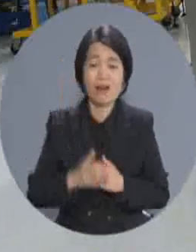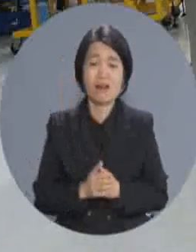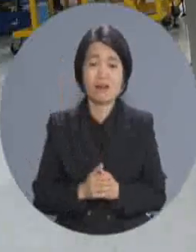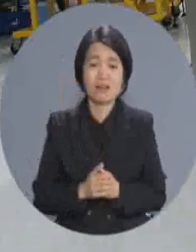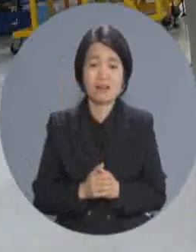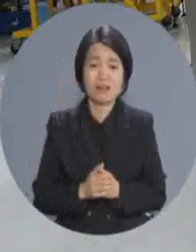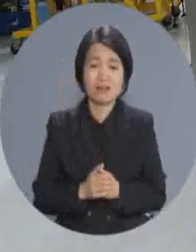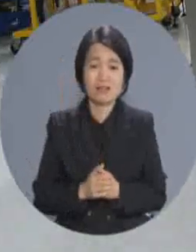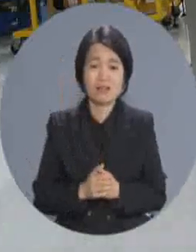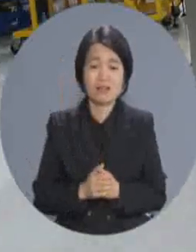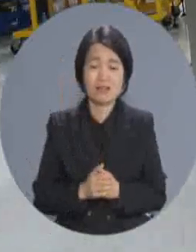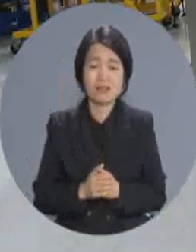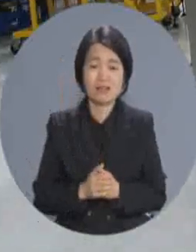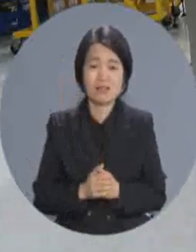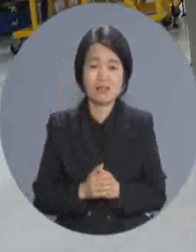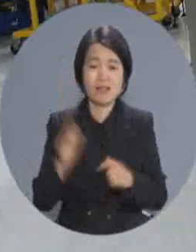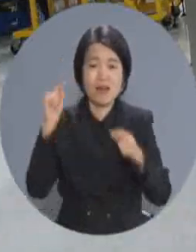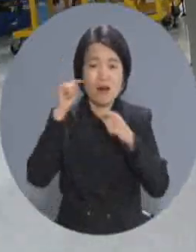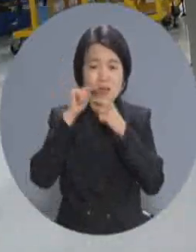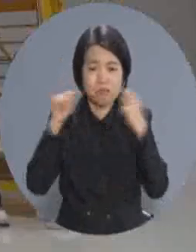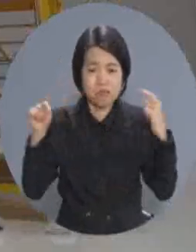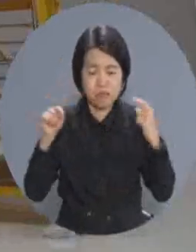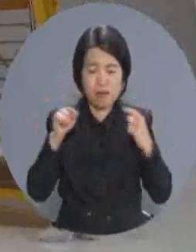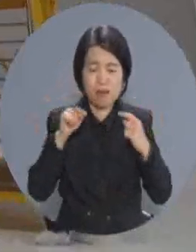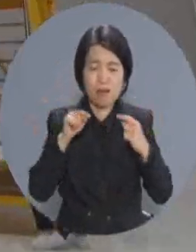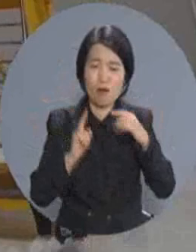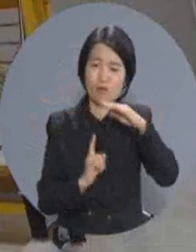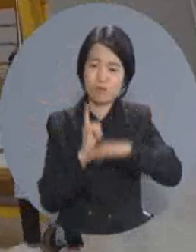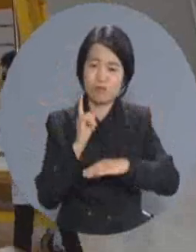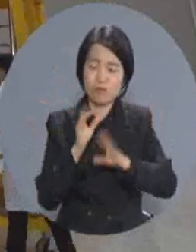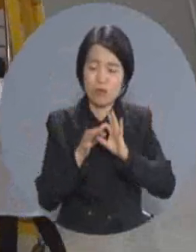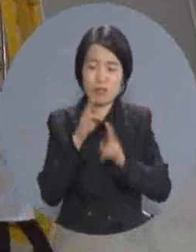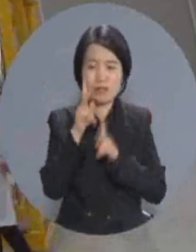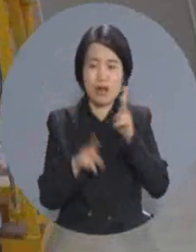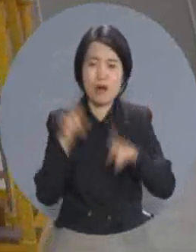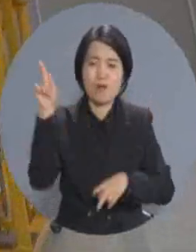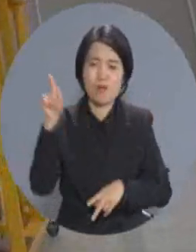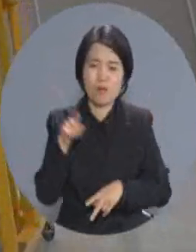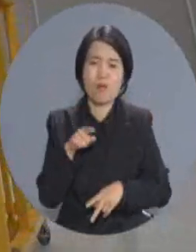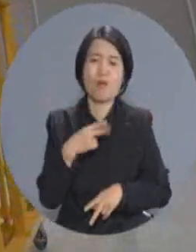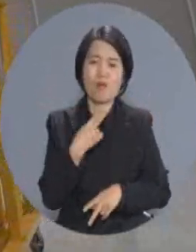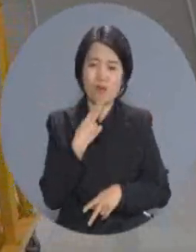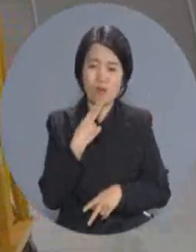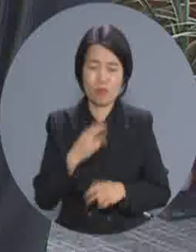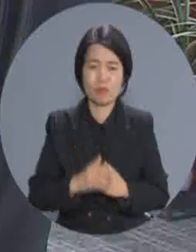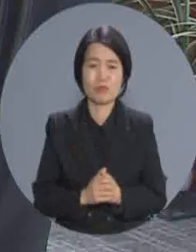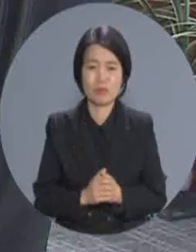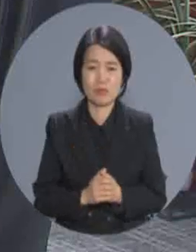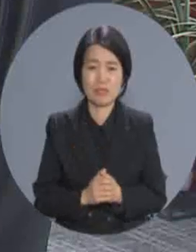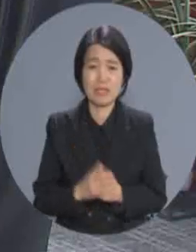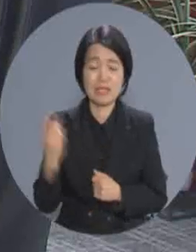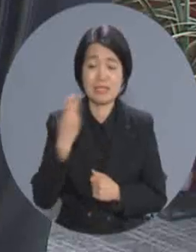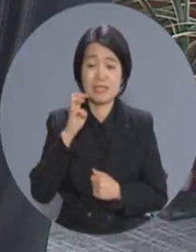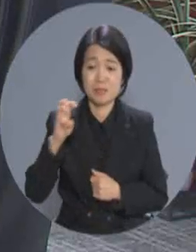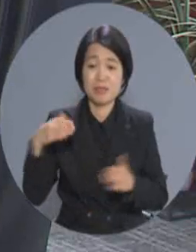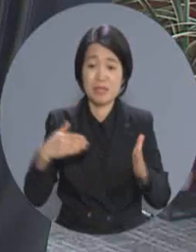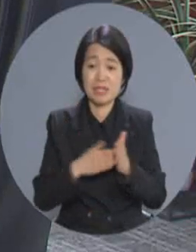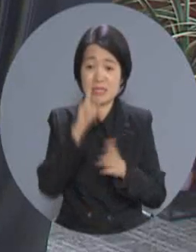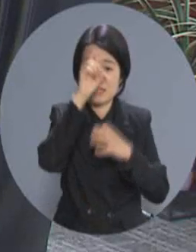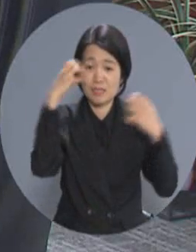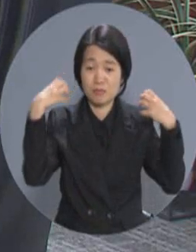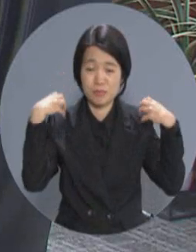그런데 어떤 우주 관련 산업들이나 이런게 공으로 전혀 오지를 못했습니다 그래서 2030년까지